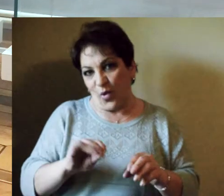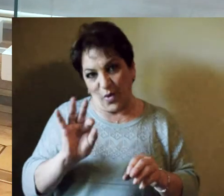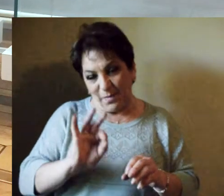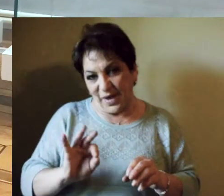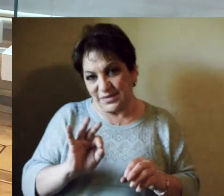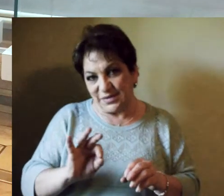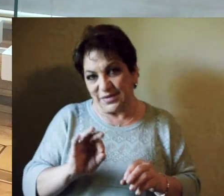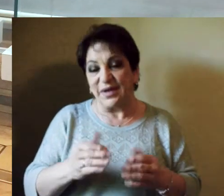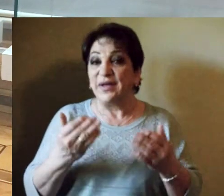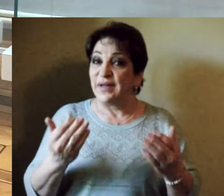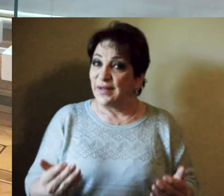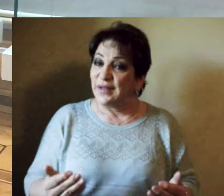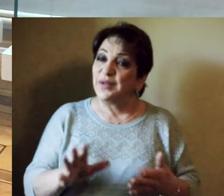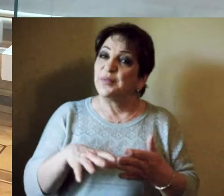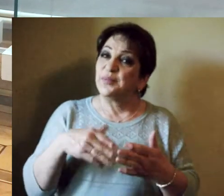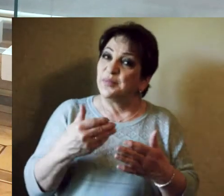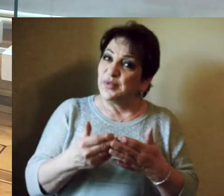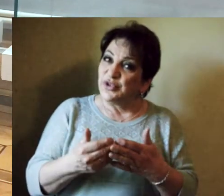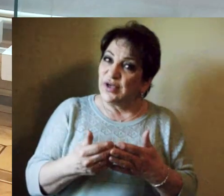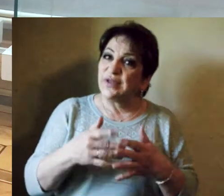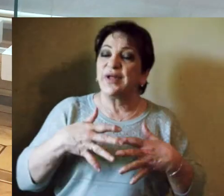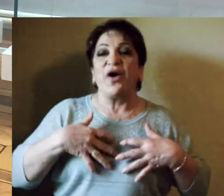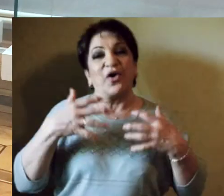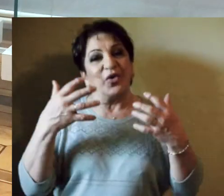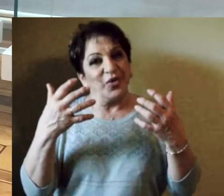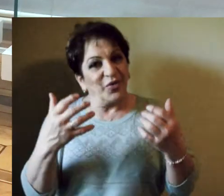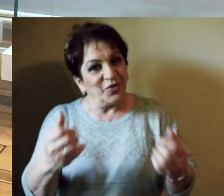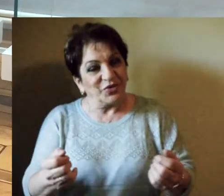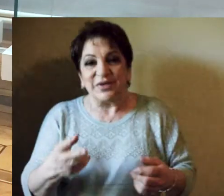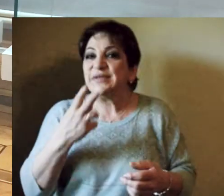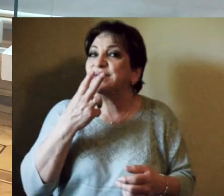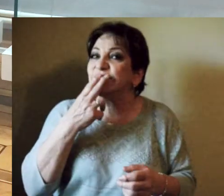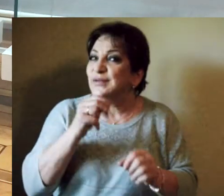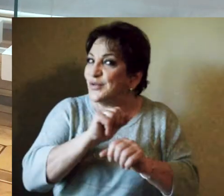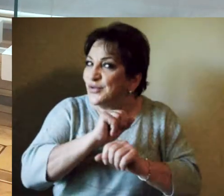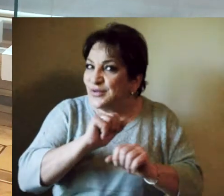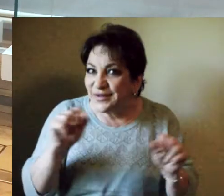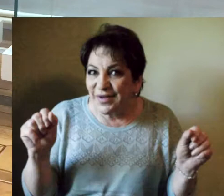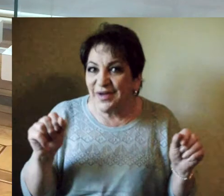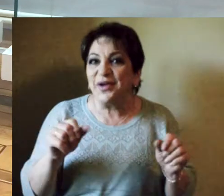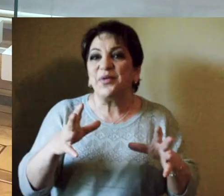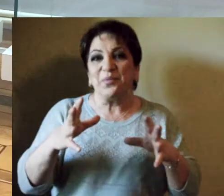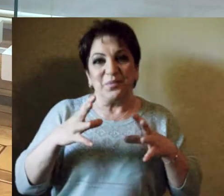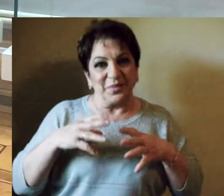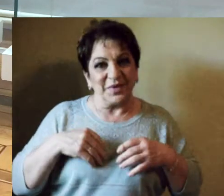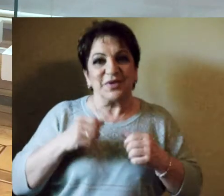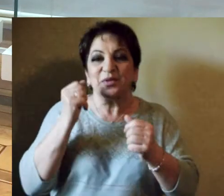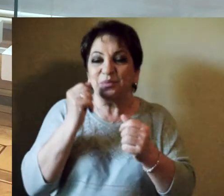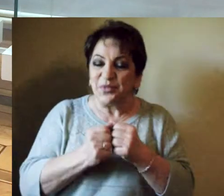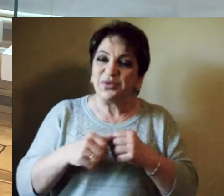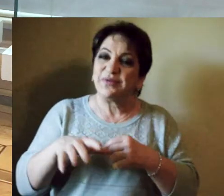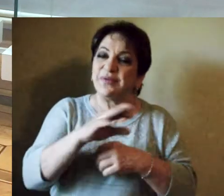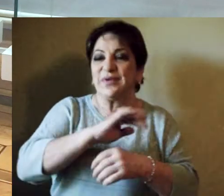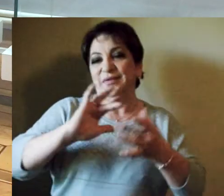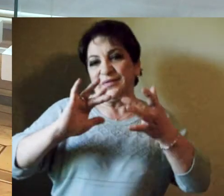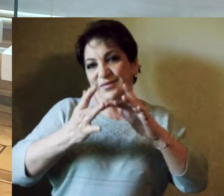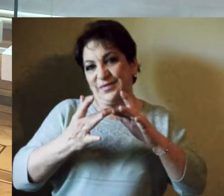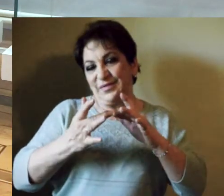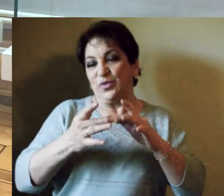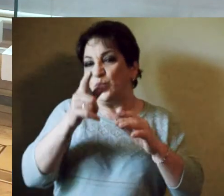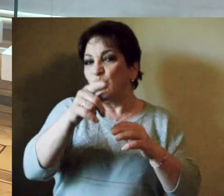յուրականչուրի մասին։ Իսկ մինջ այդ եղեկարողջ, մի ծխեք և մնացեք մեզ հետ արձանց տիրութում